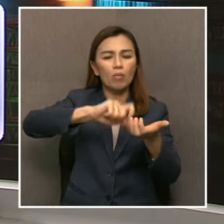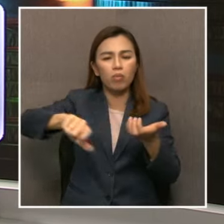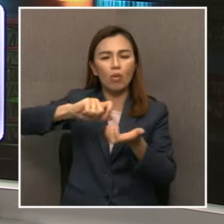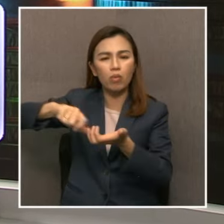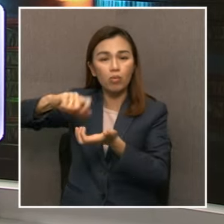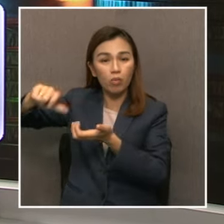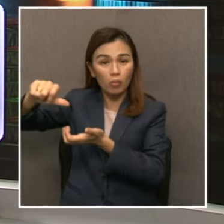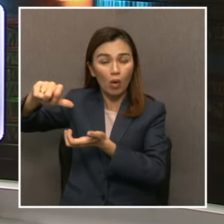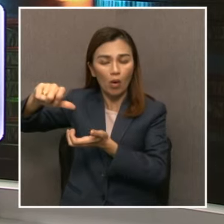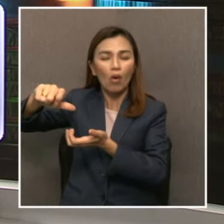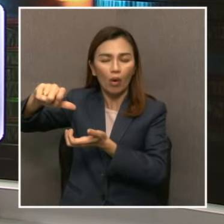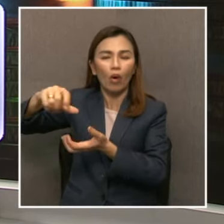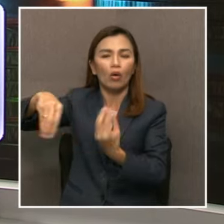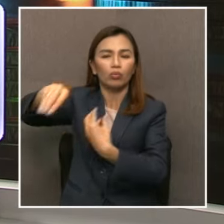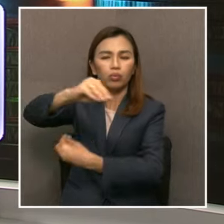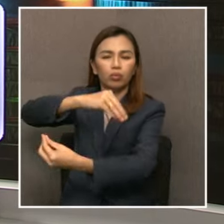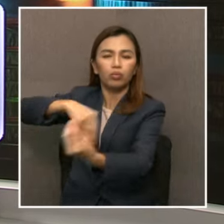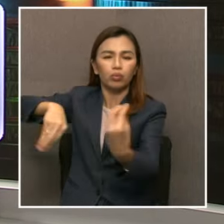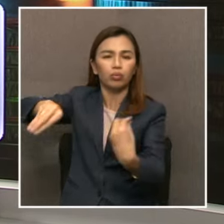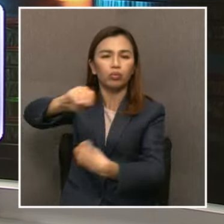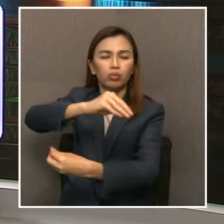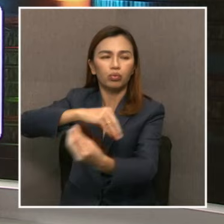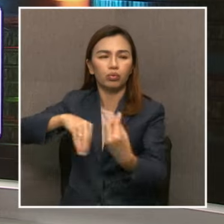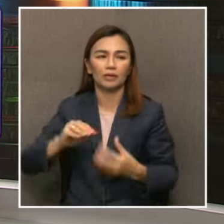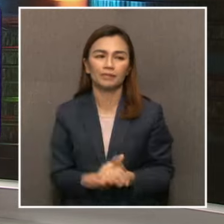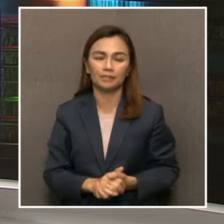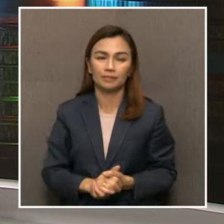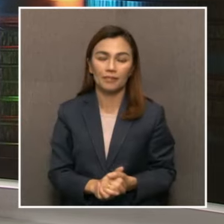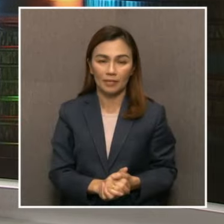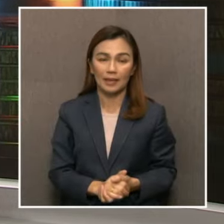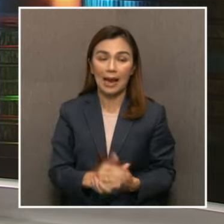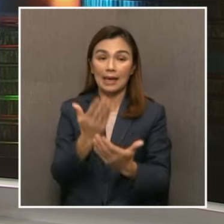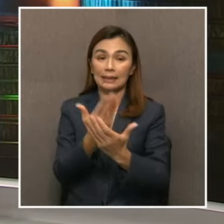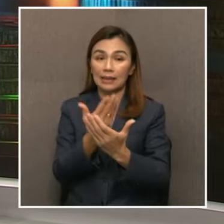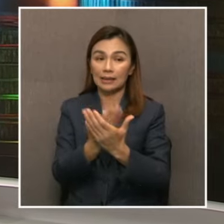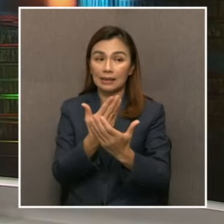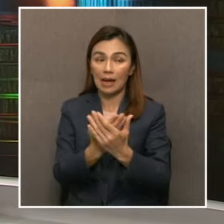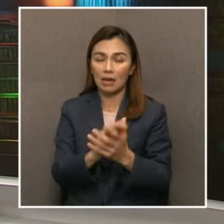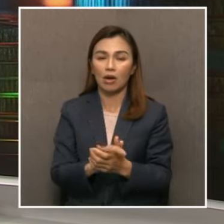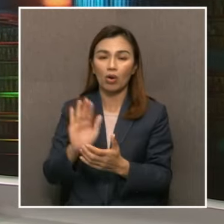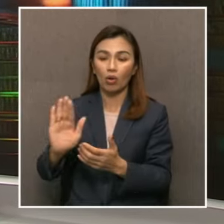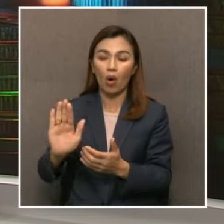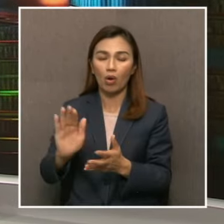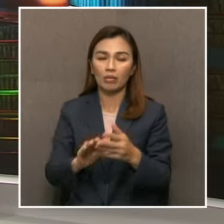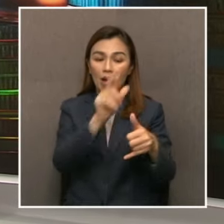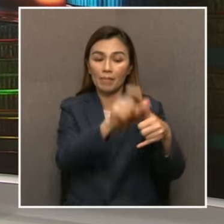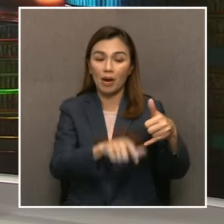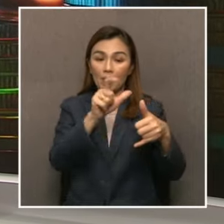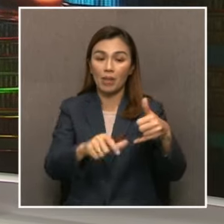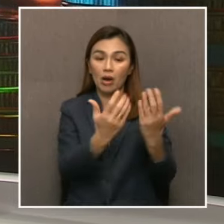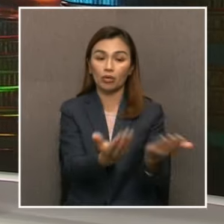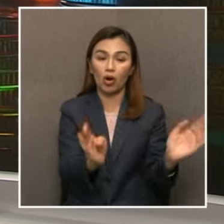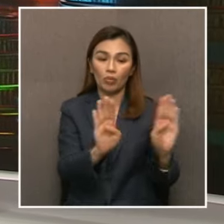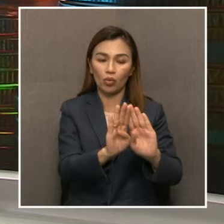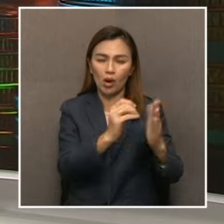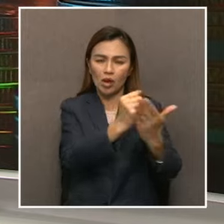ช้สอยนะครับเป็นการกระตุ้นการจับจ่ายต่อไปเม็ดเงินที่เข้ามาในแต่ละบุคคลในแต่ละครัวเรือนก็ถือได้ว่าเป็นการเพิ่มโอกาสประกอบอาชี